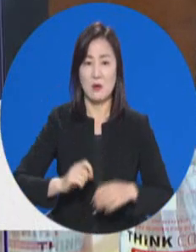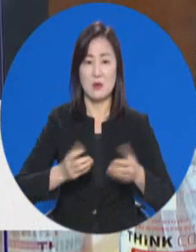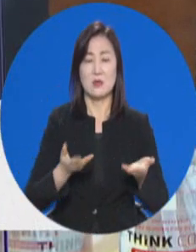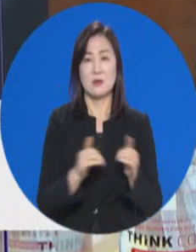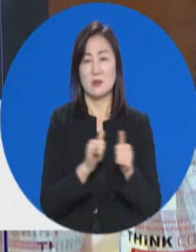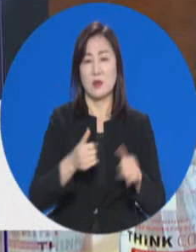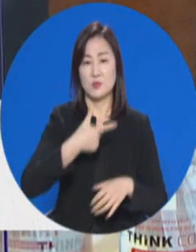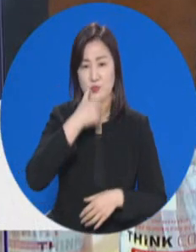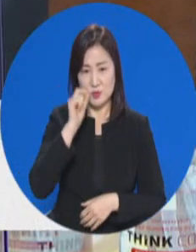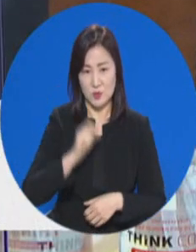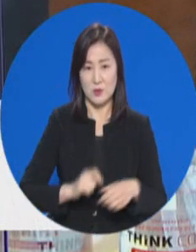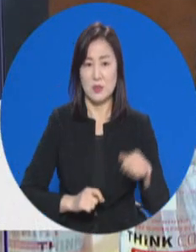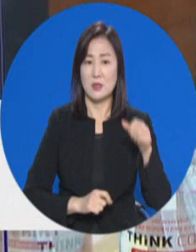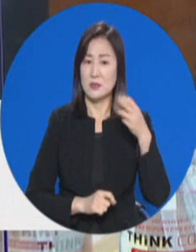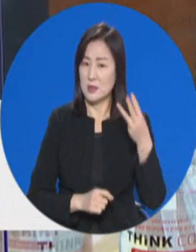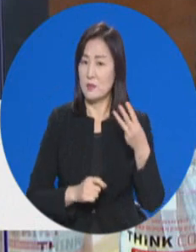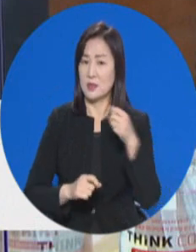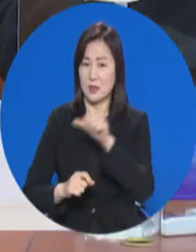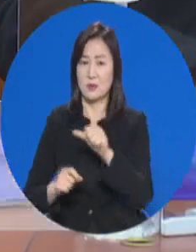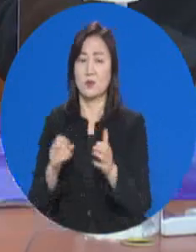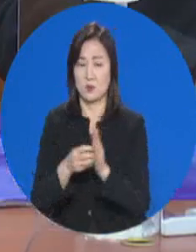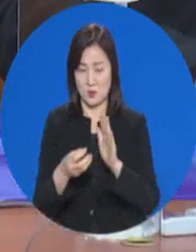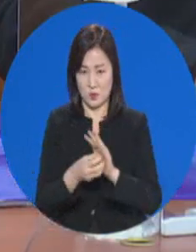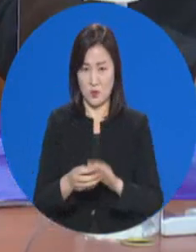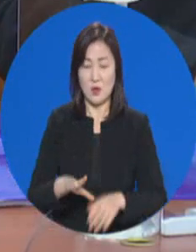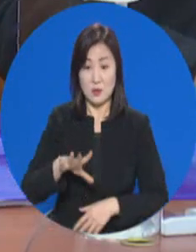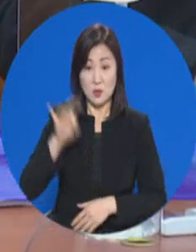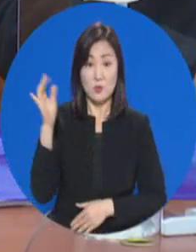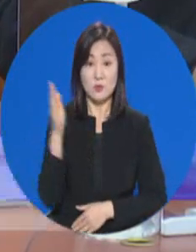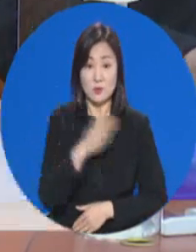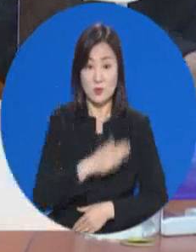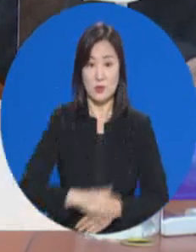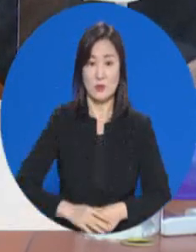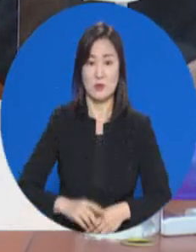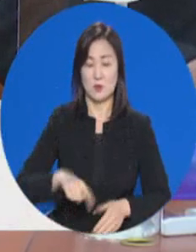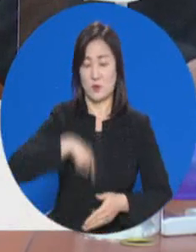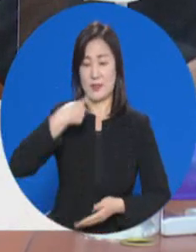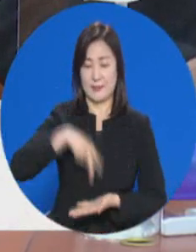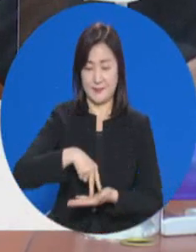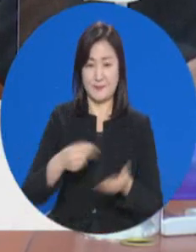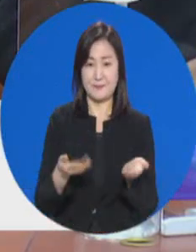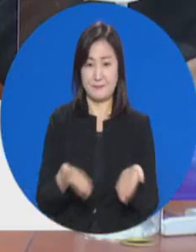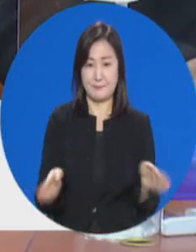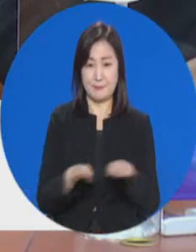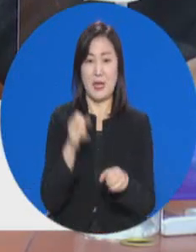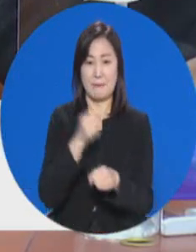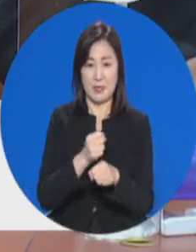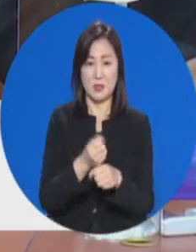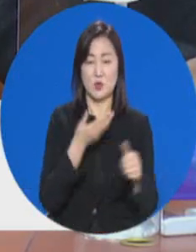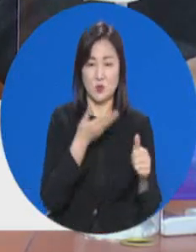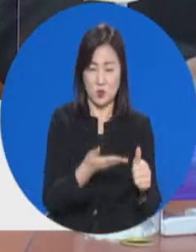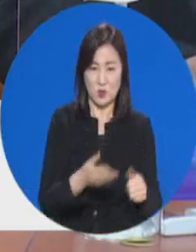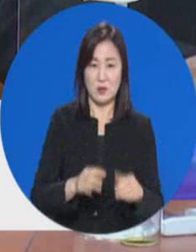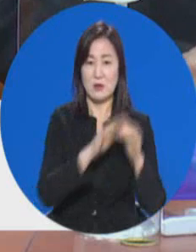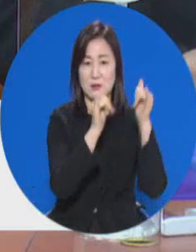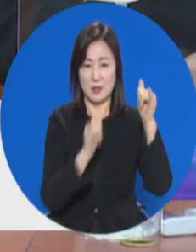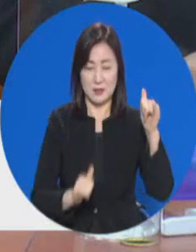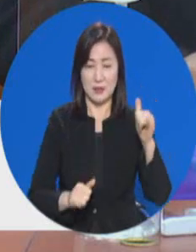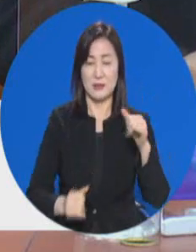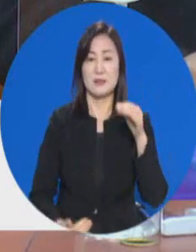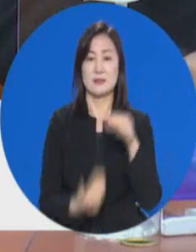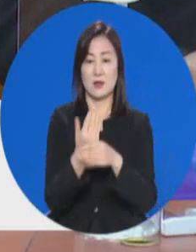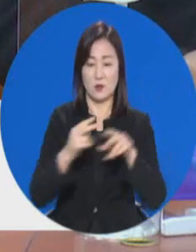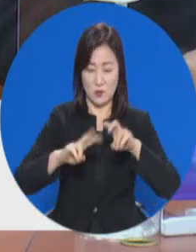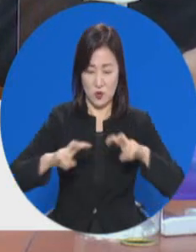소속하니 3명에서 5명에 그쳤습니다. 처음부터 독립적인 기구로서 만들어주는 것이 이 역사적